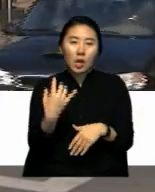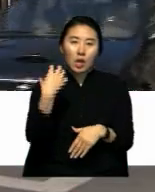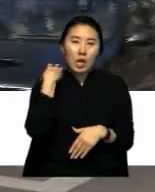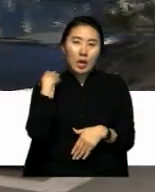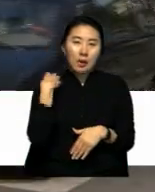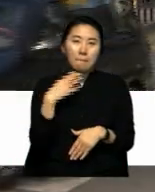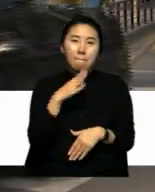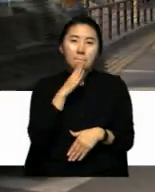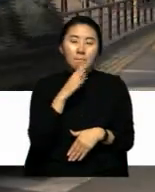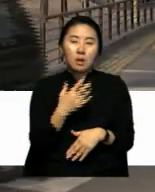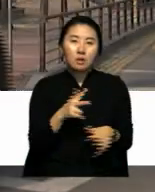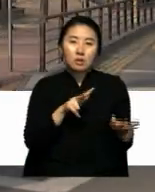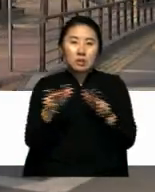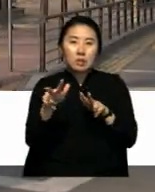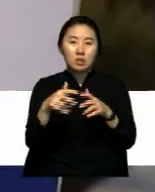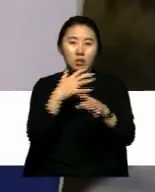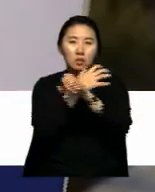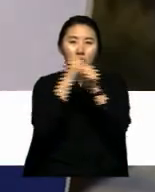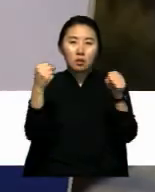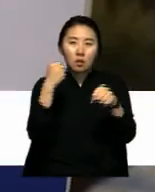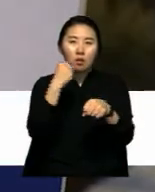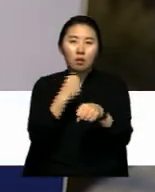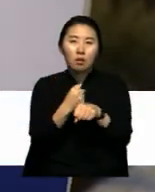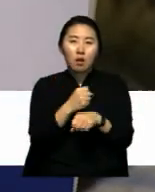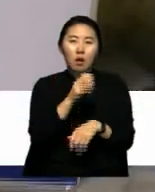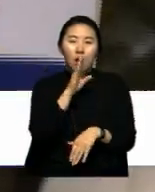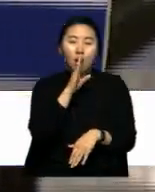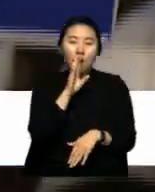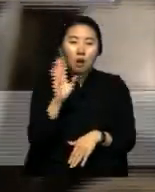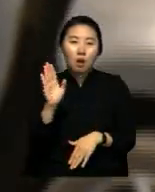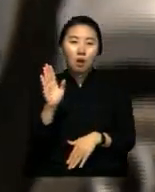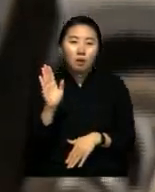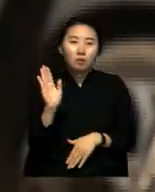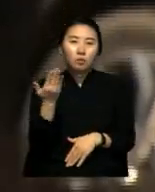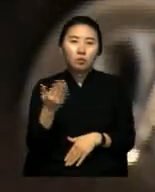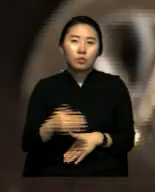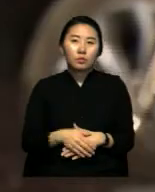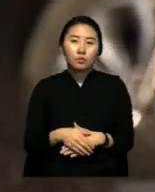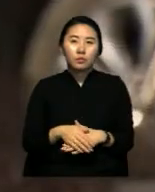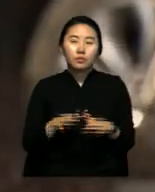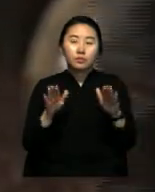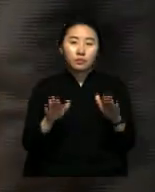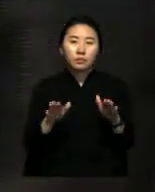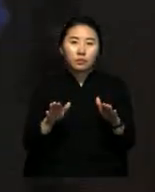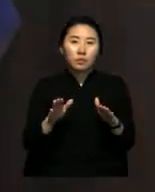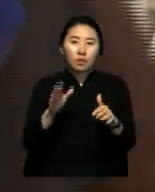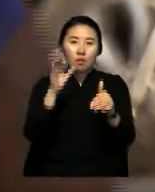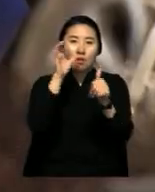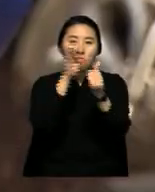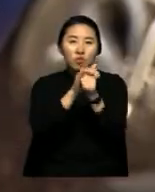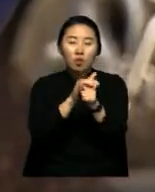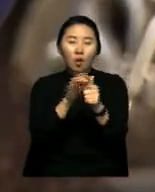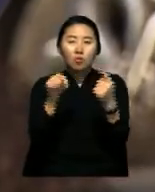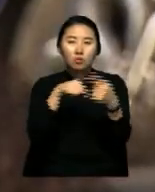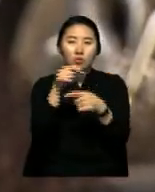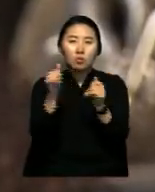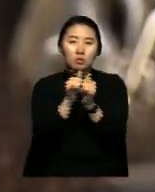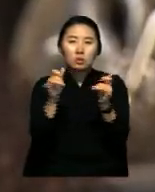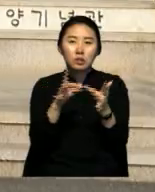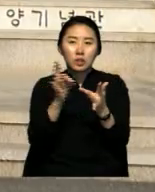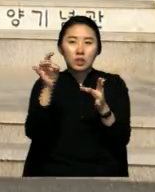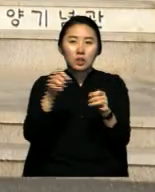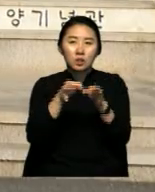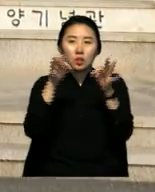기념사업회와 즉시 계약을 체결해야 될 것입니다. 네, 일부에서는 이제 이번 위탁 운영자 선정 논란에서